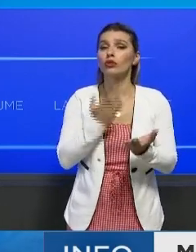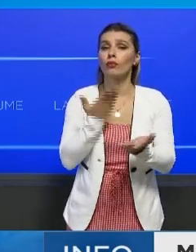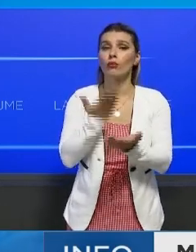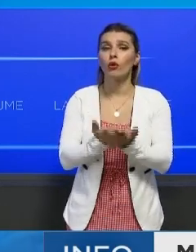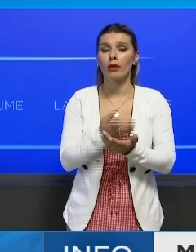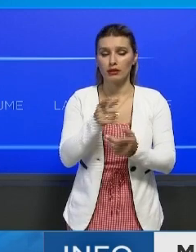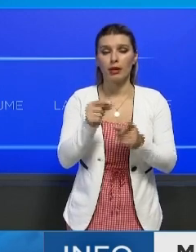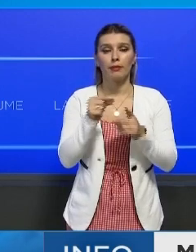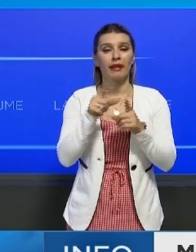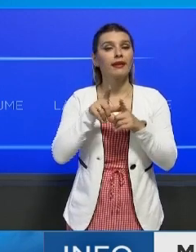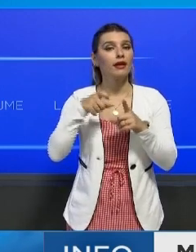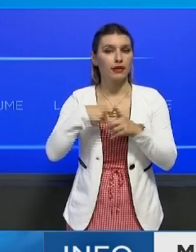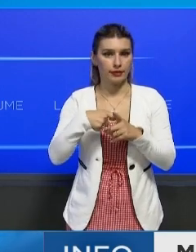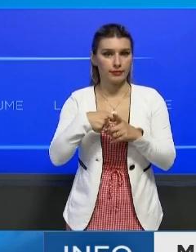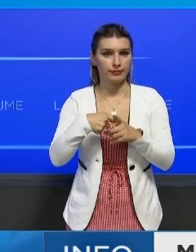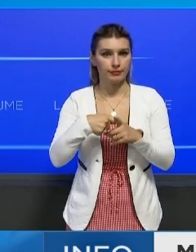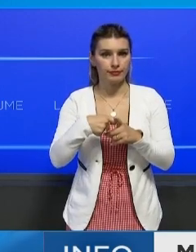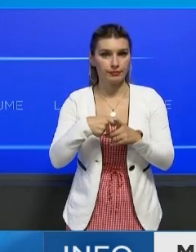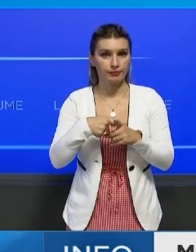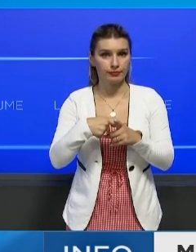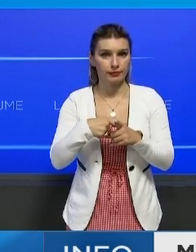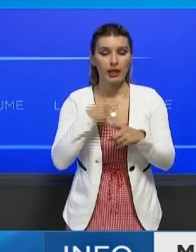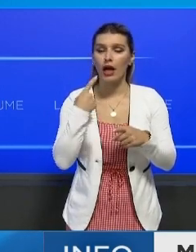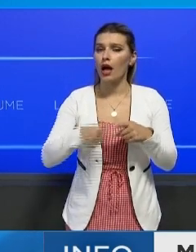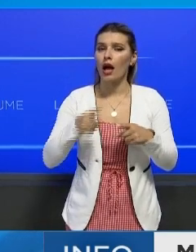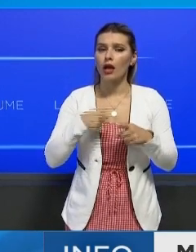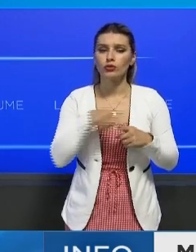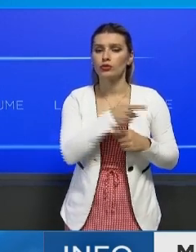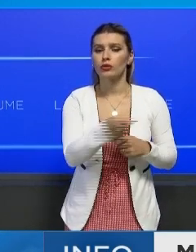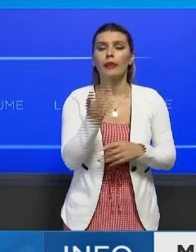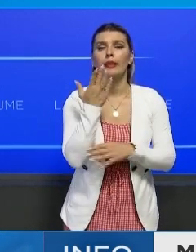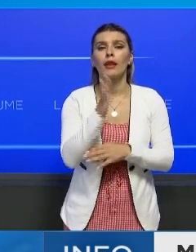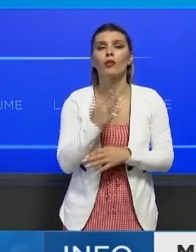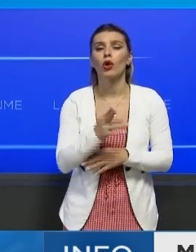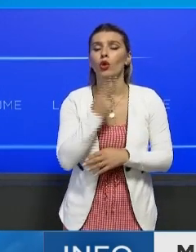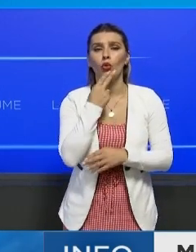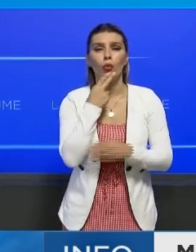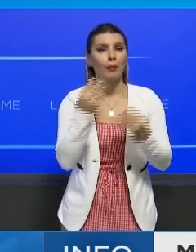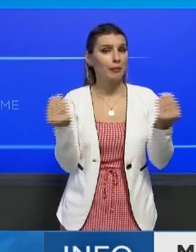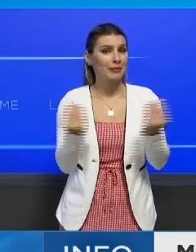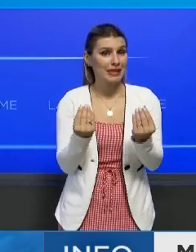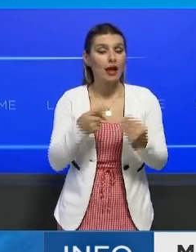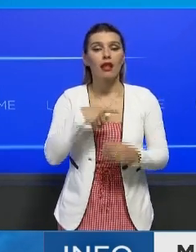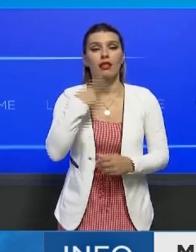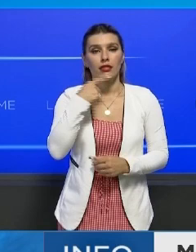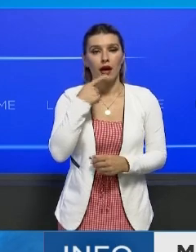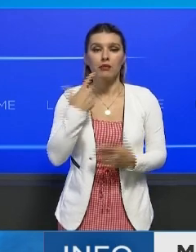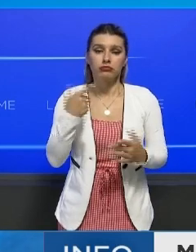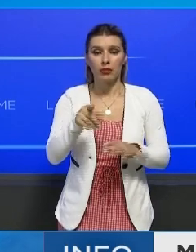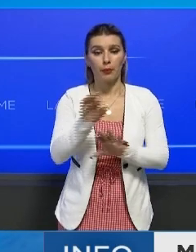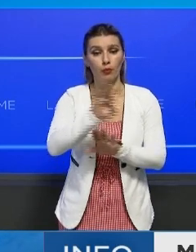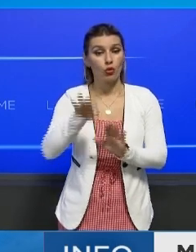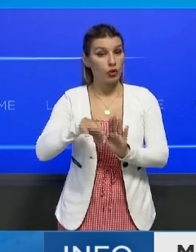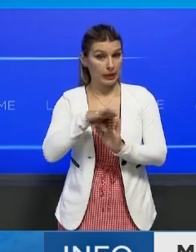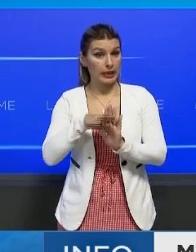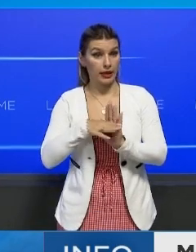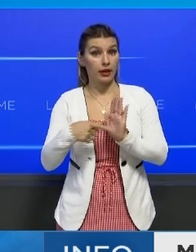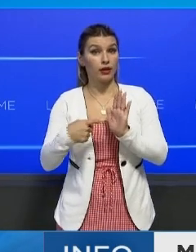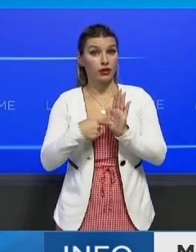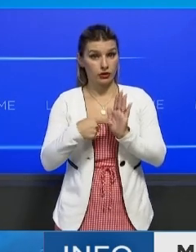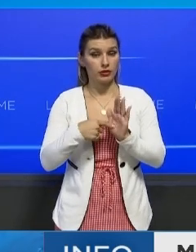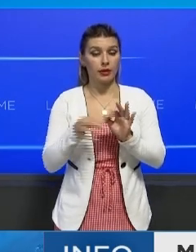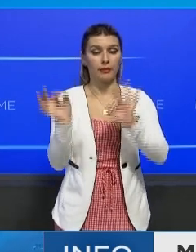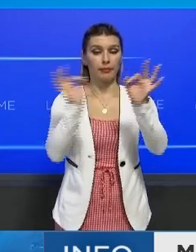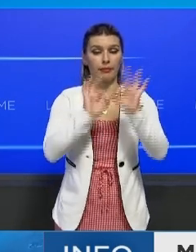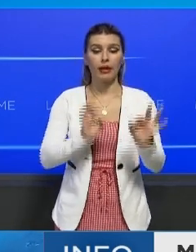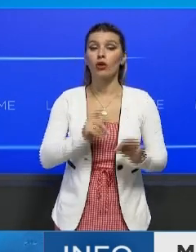Partia Demokratike Kosovës. Arsyetimi i deputetëve të shumicës parlamentare ka qenë që një projekt ligji till, por i